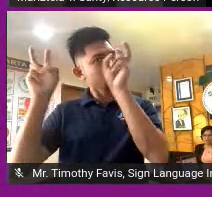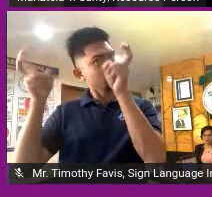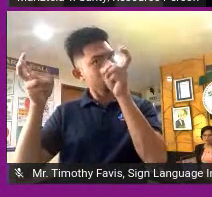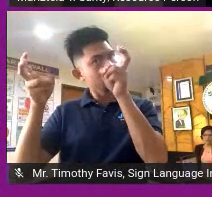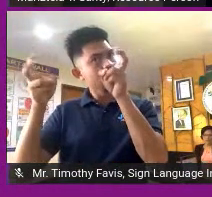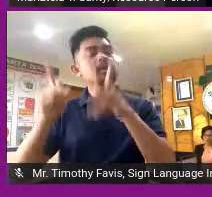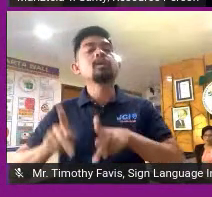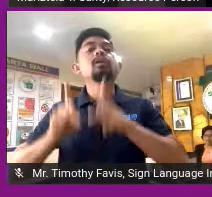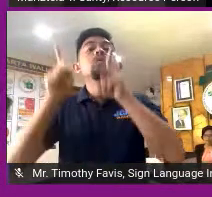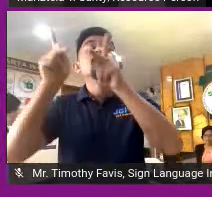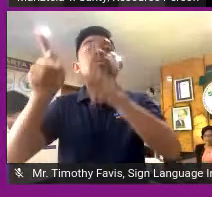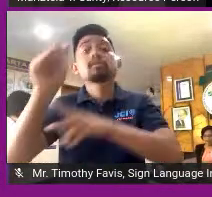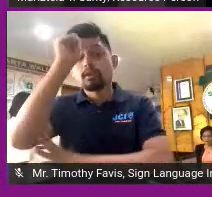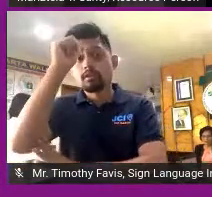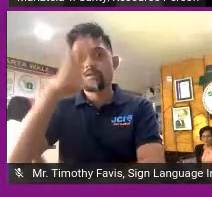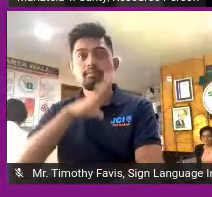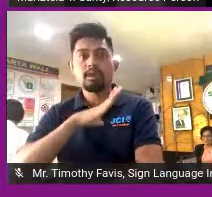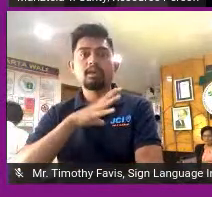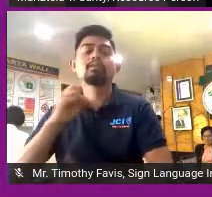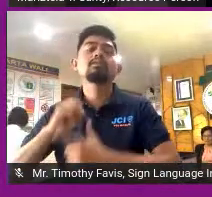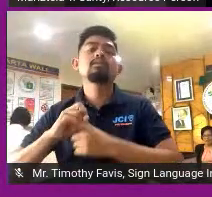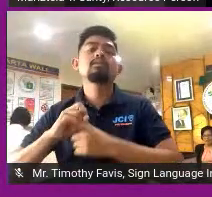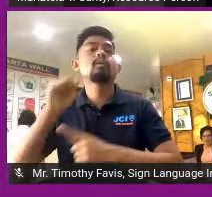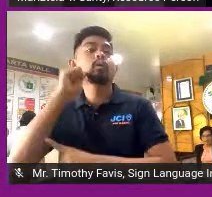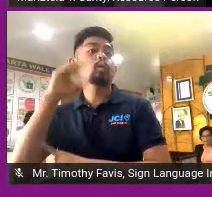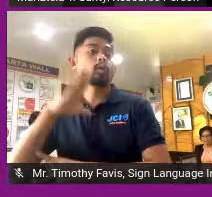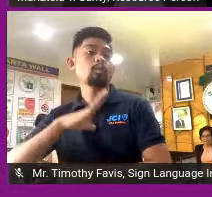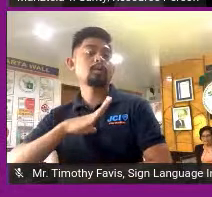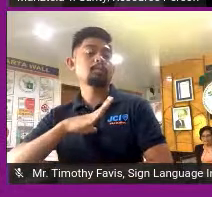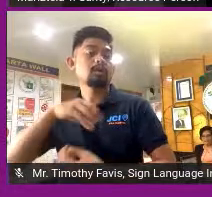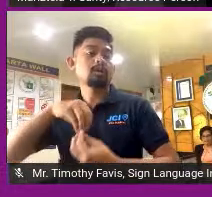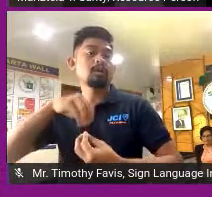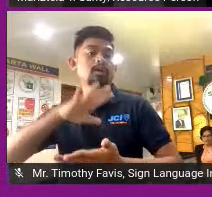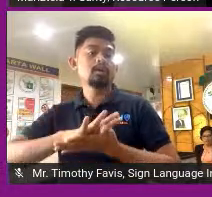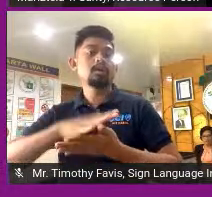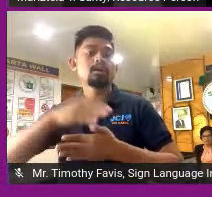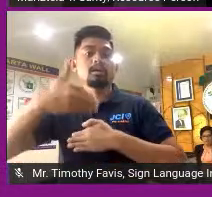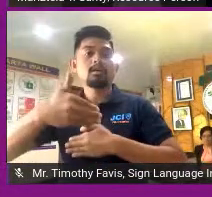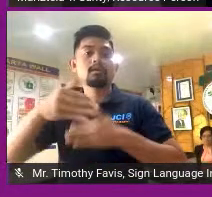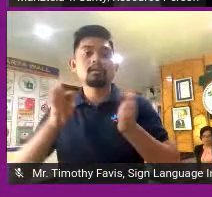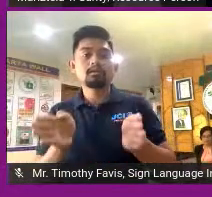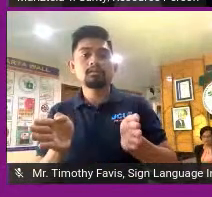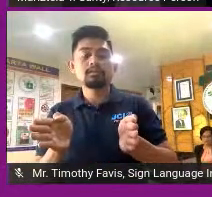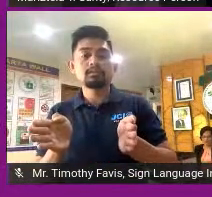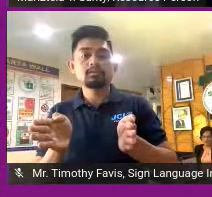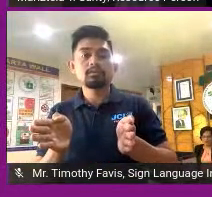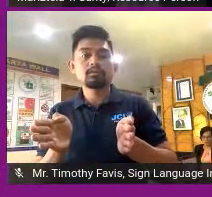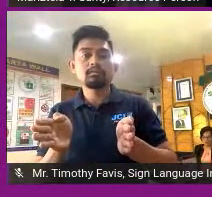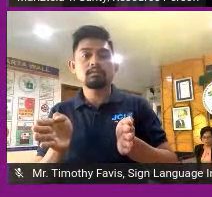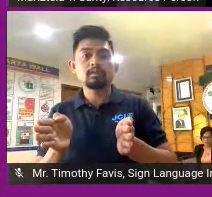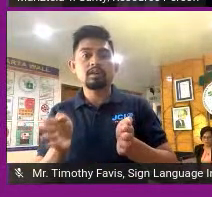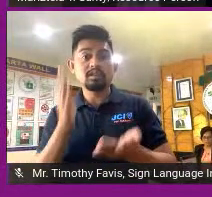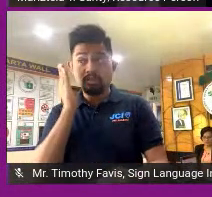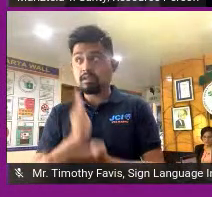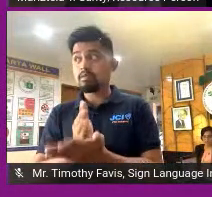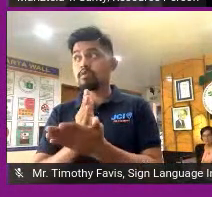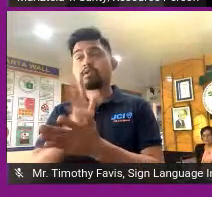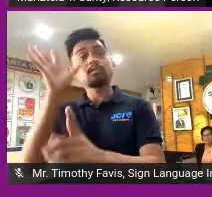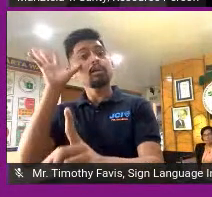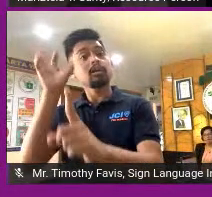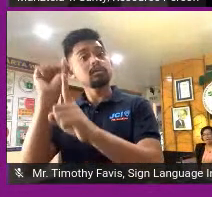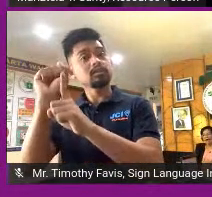Canalization is putting men or women in a box, thereby preventing them from achieving their full